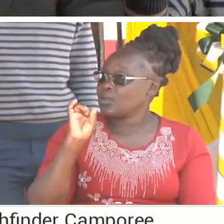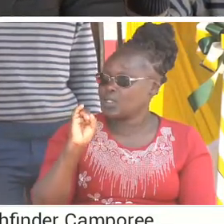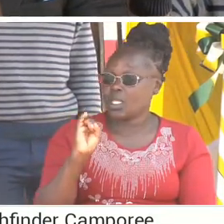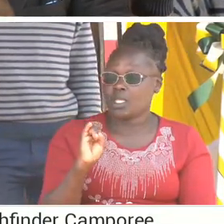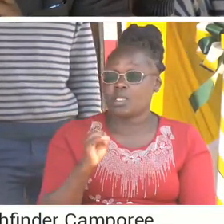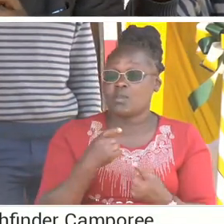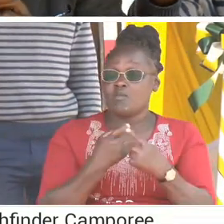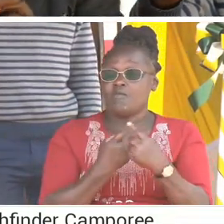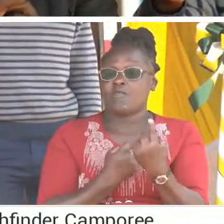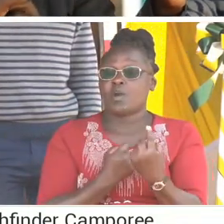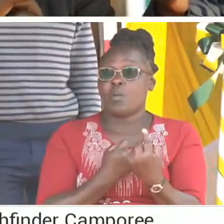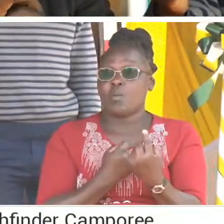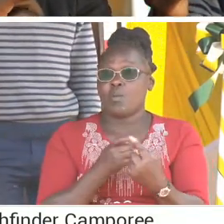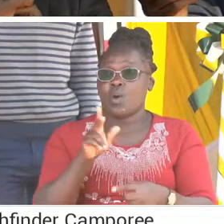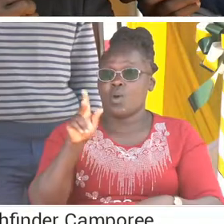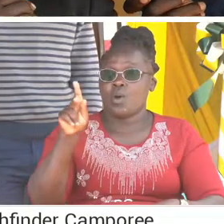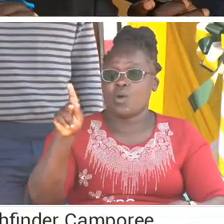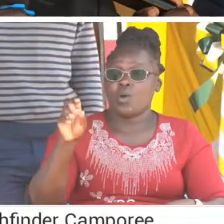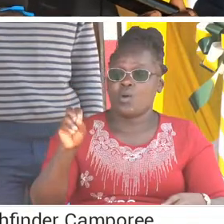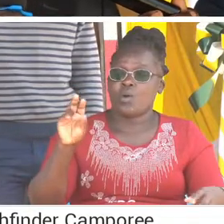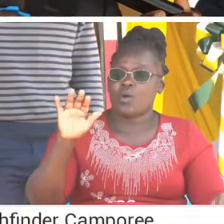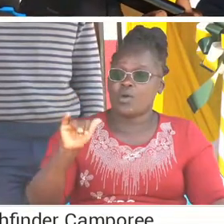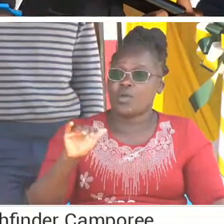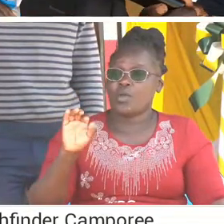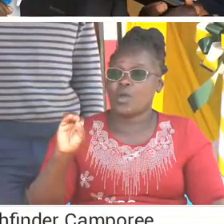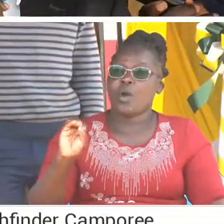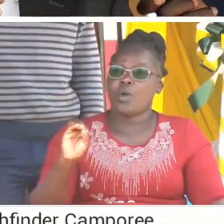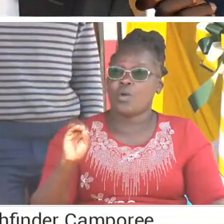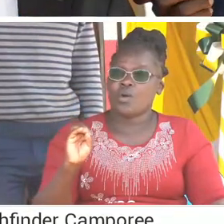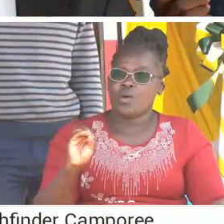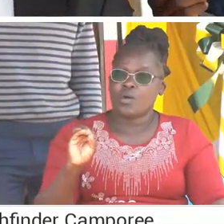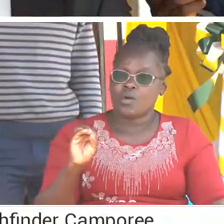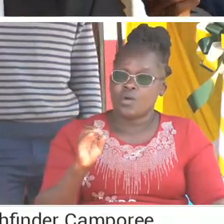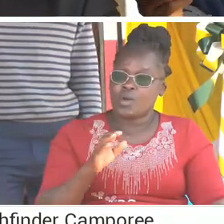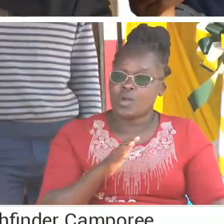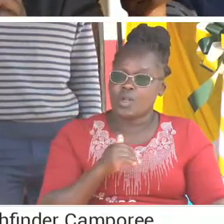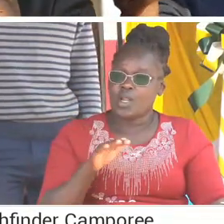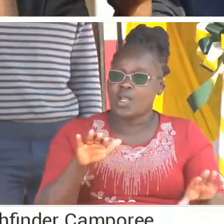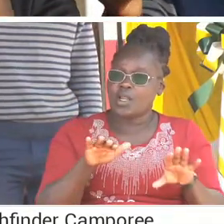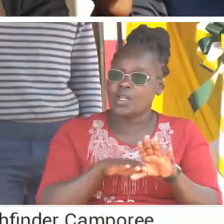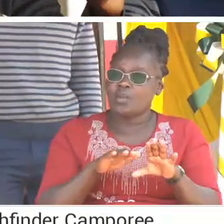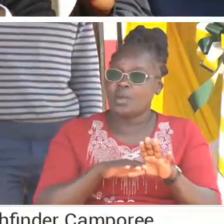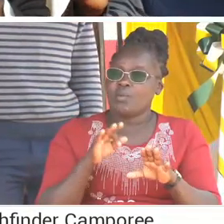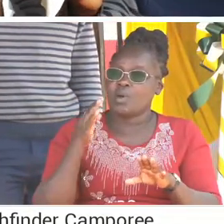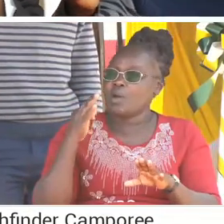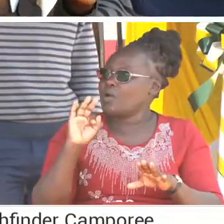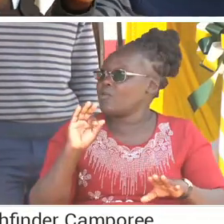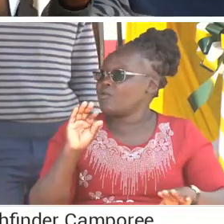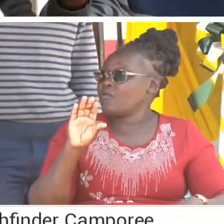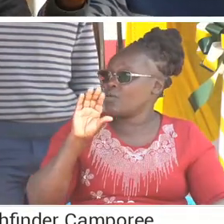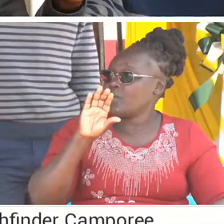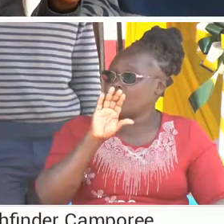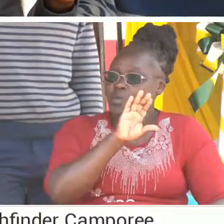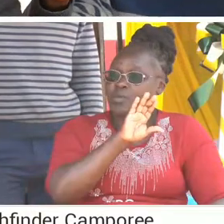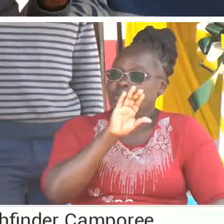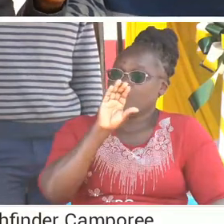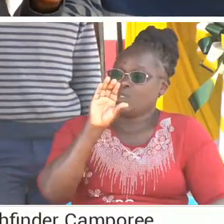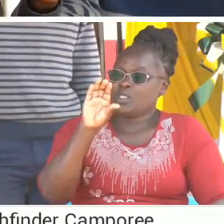ni mshiriki wenu katika district ya Cheplabot. So nawatakia kila